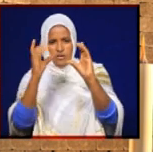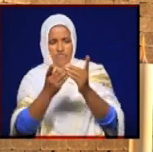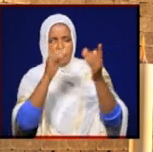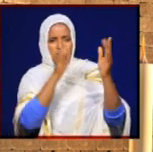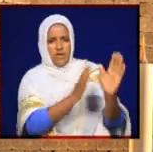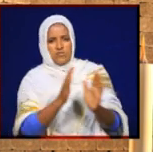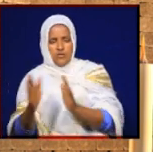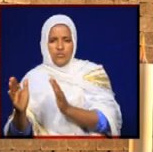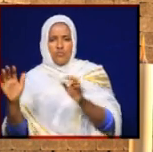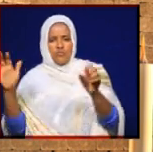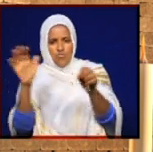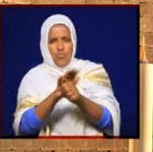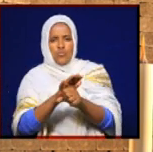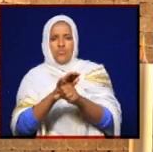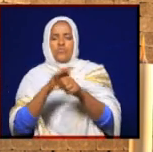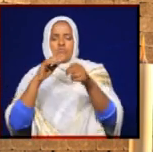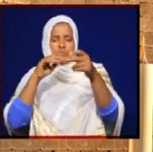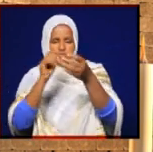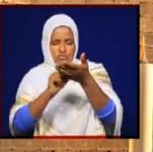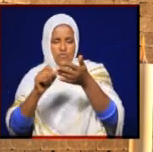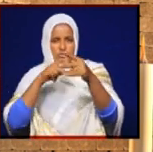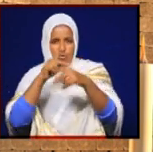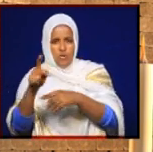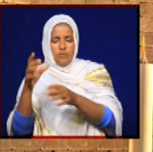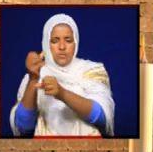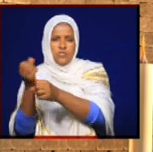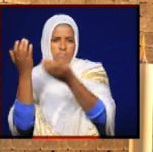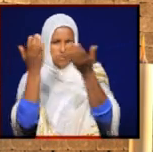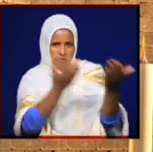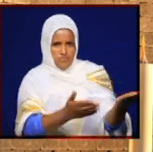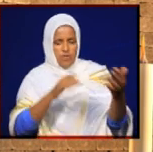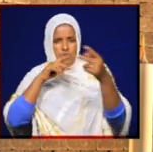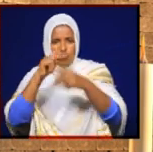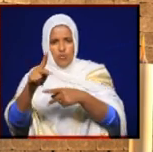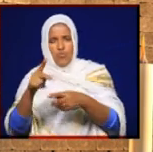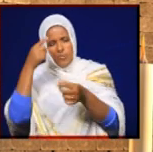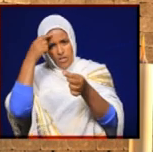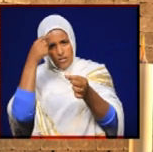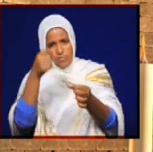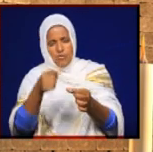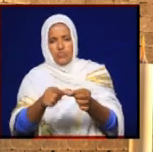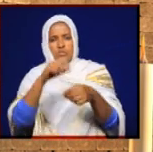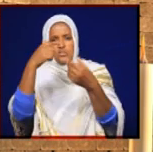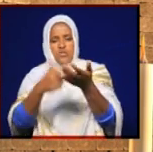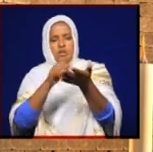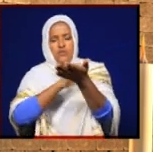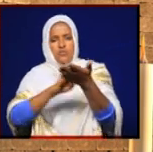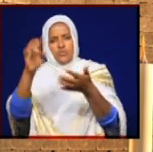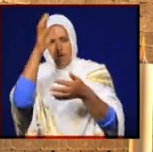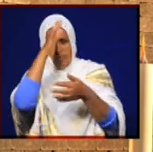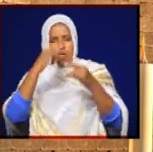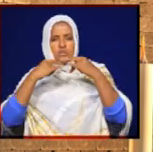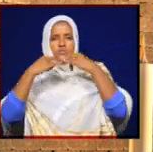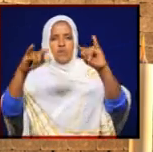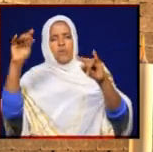ክፍል ያዘጋጀውን ሙሉ የሥነ ጽሑፍ ዝግጅት ይዘንላችሁ እንቀርባለን። ዝግጅቱ መታሰቢያነቱ ስለ ቅዱስ